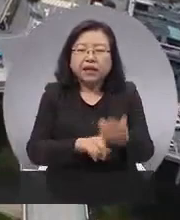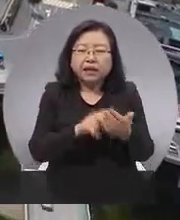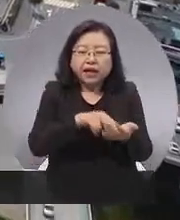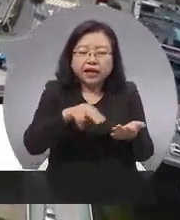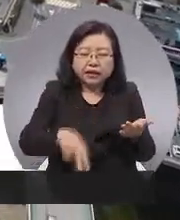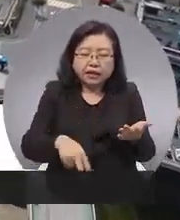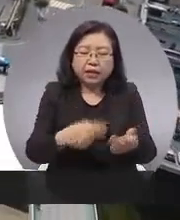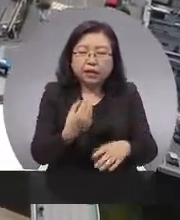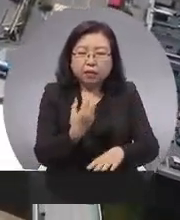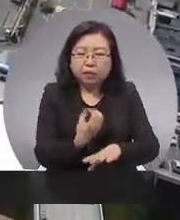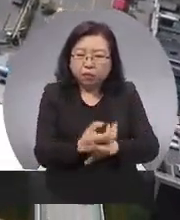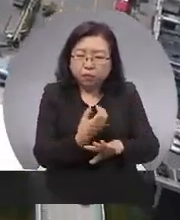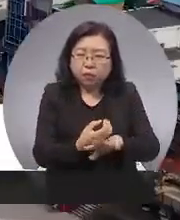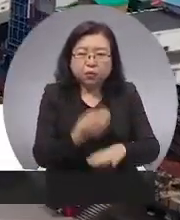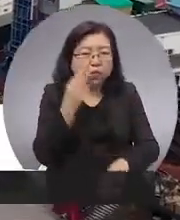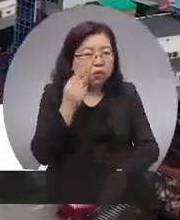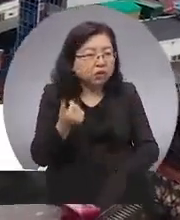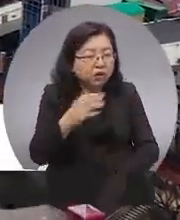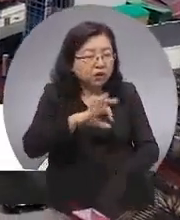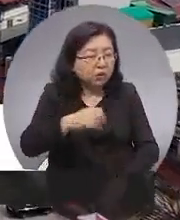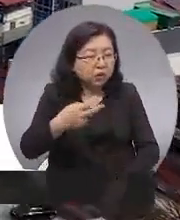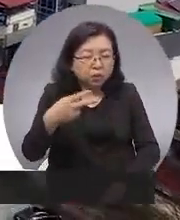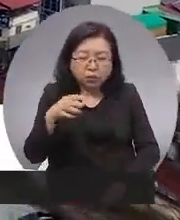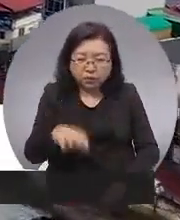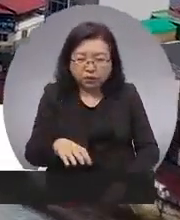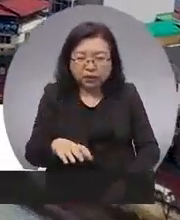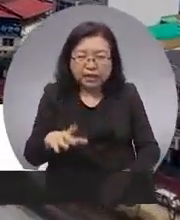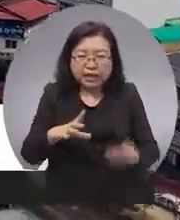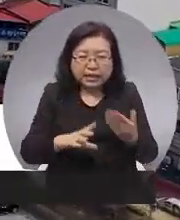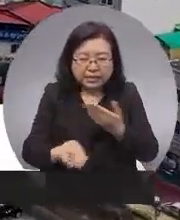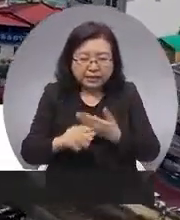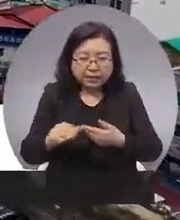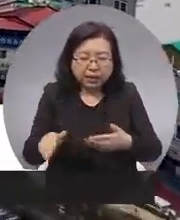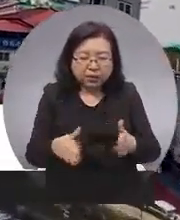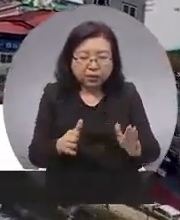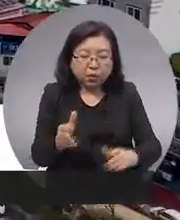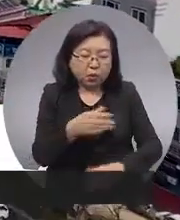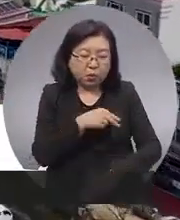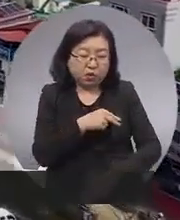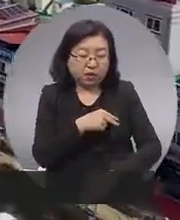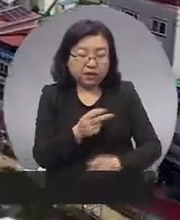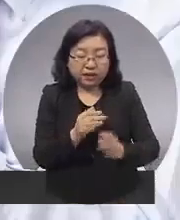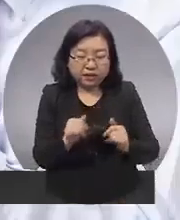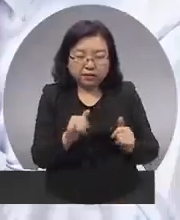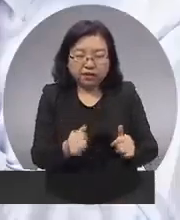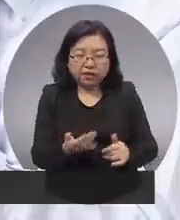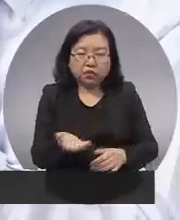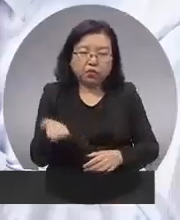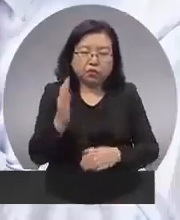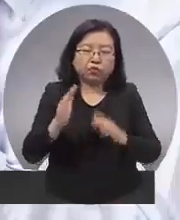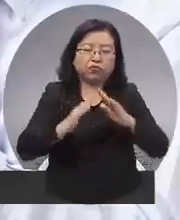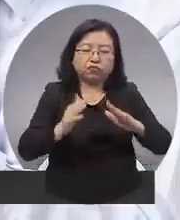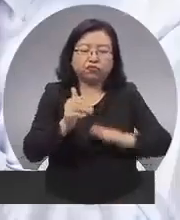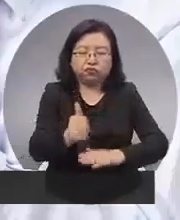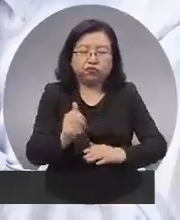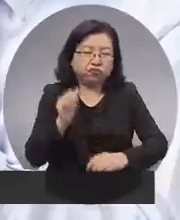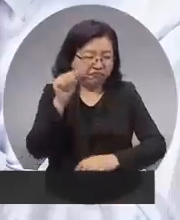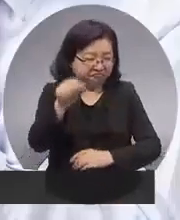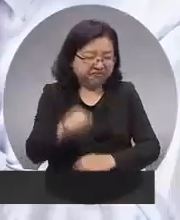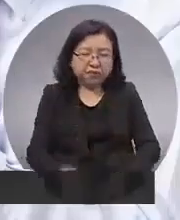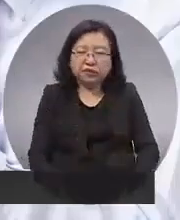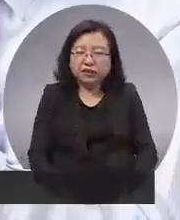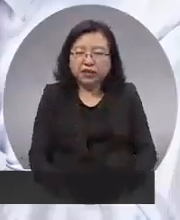본 옥천 영동 은 지방 의원들이 체급을 올려 단체장 에 도전했습니다 공천 잡음으로